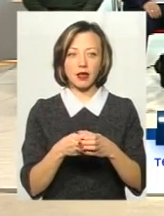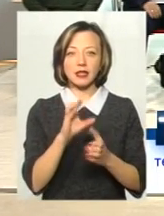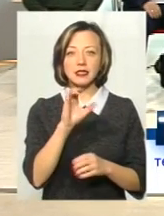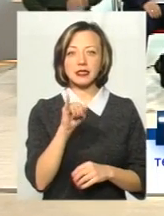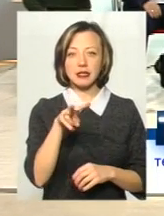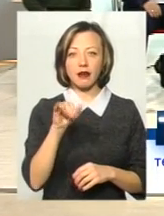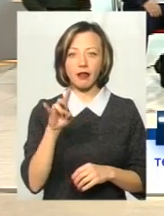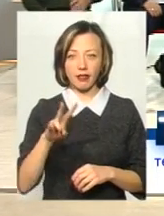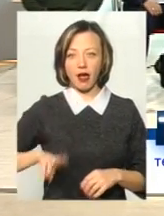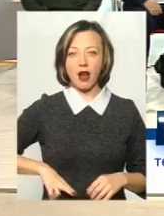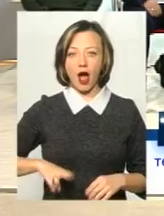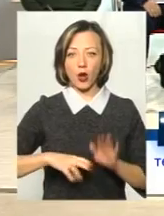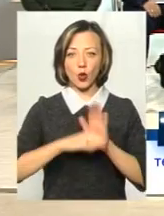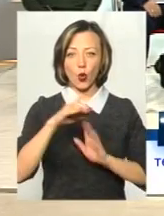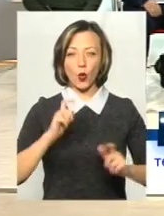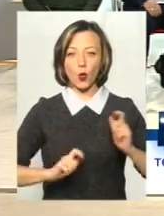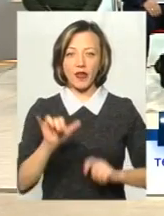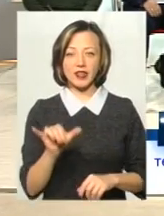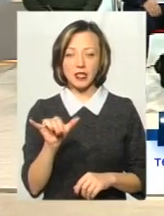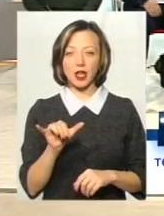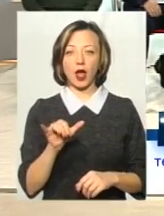ректор, туди до студентів,